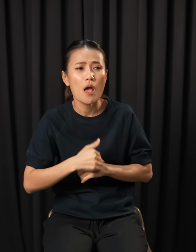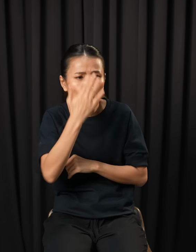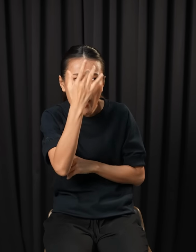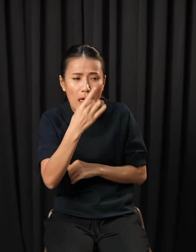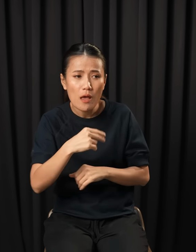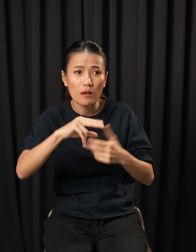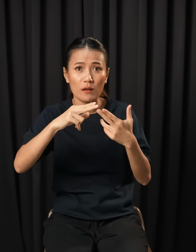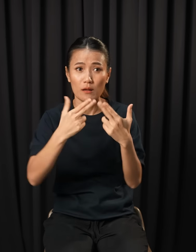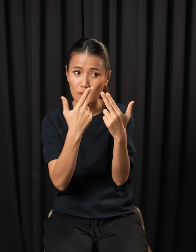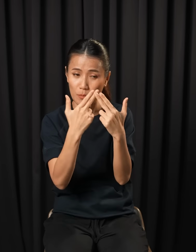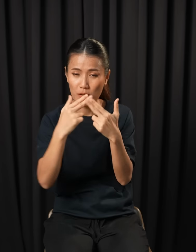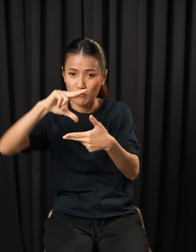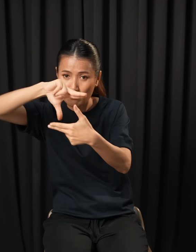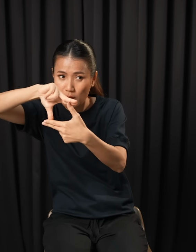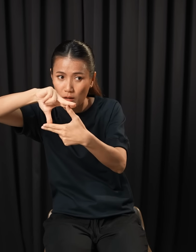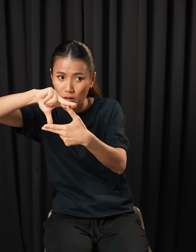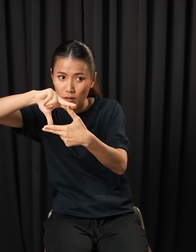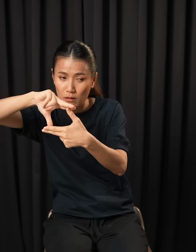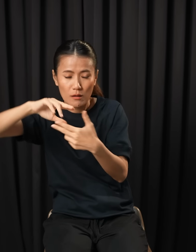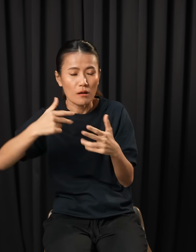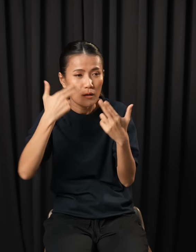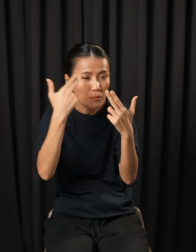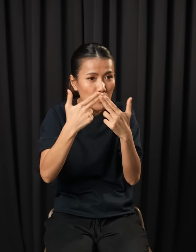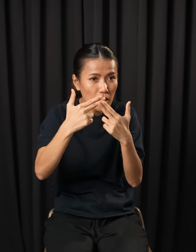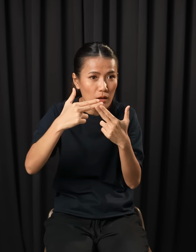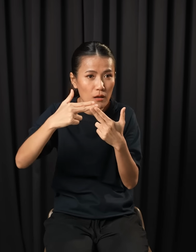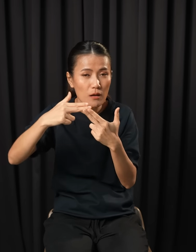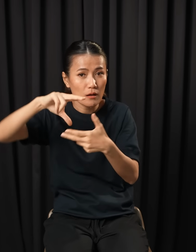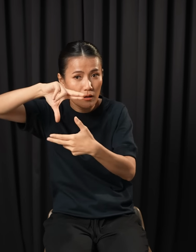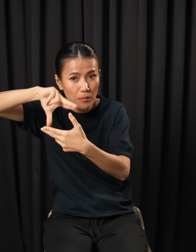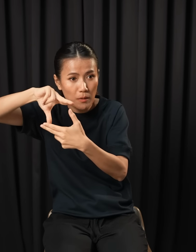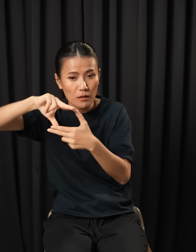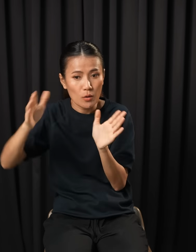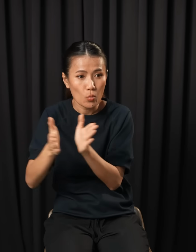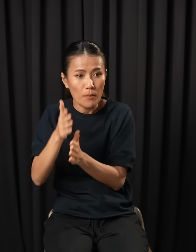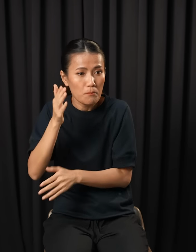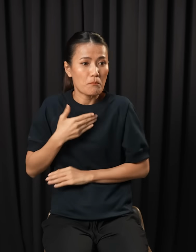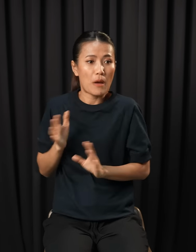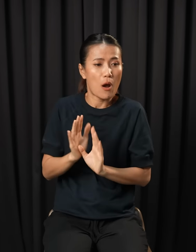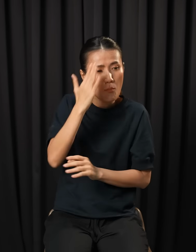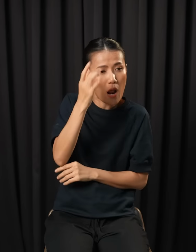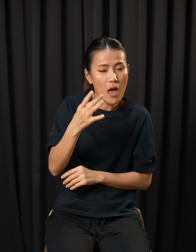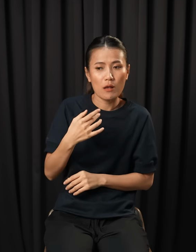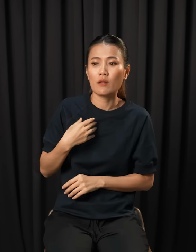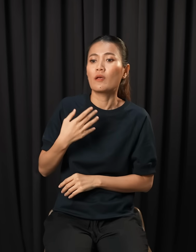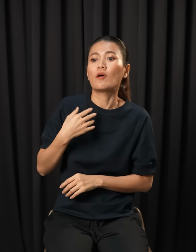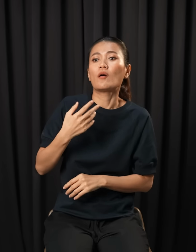ฐเนี่ยไม่ได้แน่นอนนะครับอันที่2ก็คือว่า เพราะอะไร พรรคร่วมรัฐบาลนะ เดี๋ยวรวมไทยสร้างชาติกับพลังประชารัฐไม่ได้เพราะ ครับก็เพราะว่าเขา